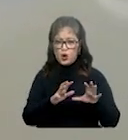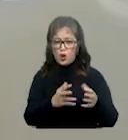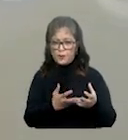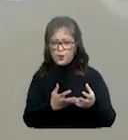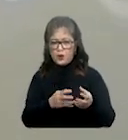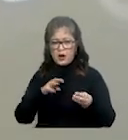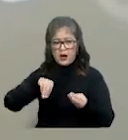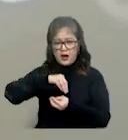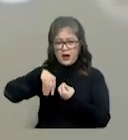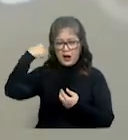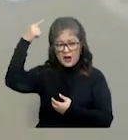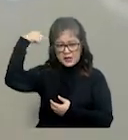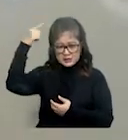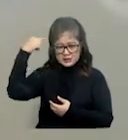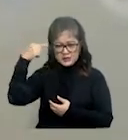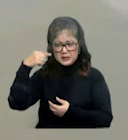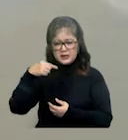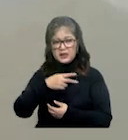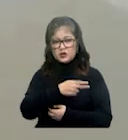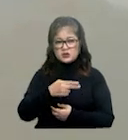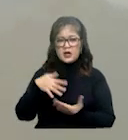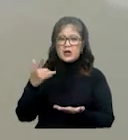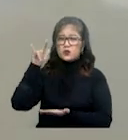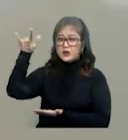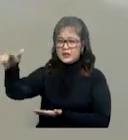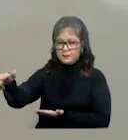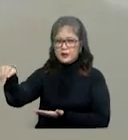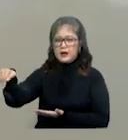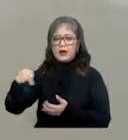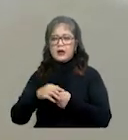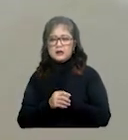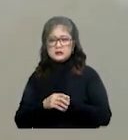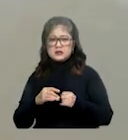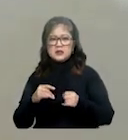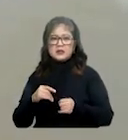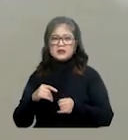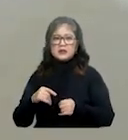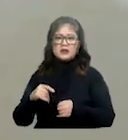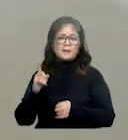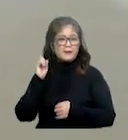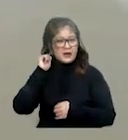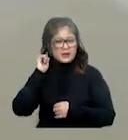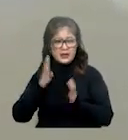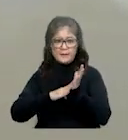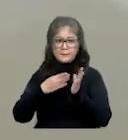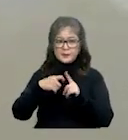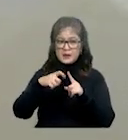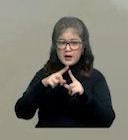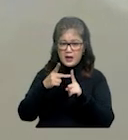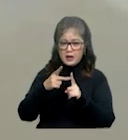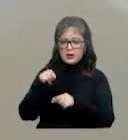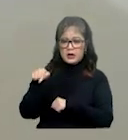di tanah air maupun yang ada di Arab Saudi, Mekah dan Madinah. Oleh karena itu maka